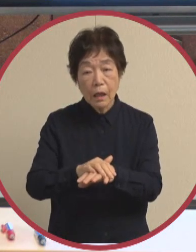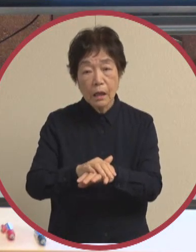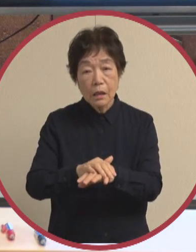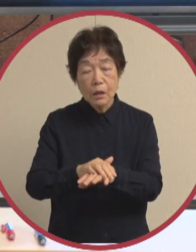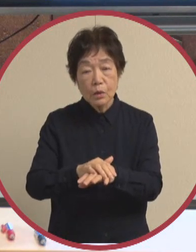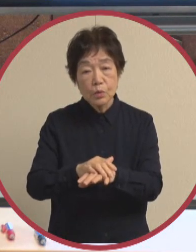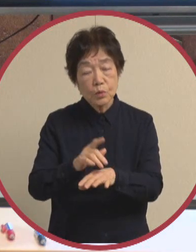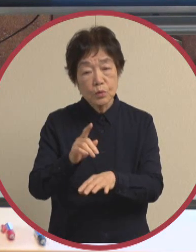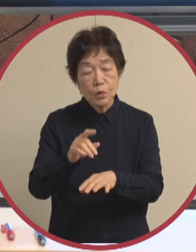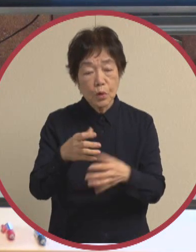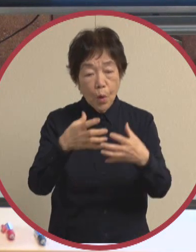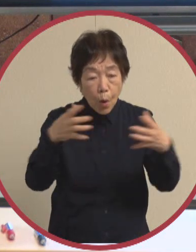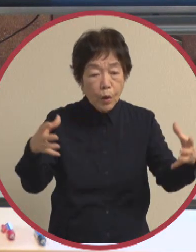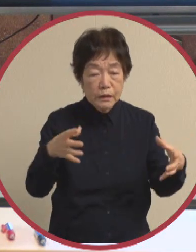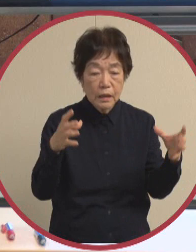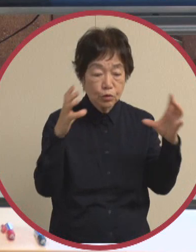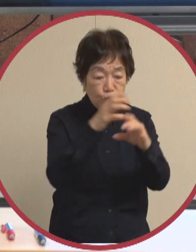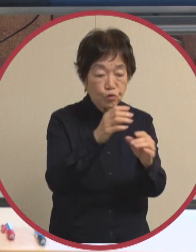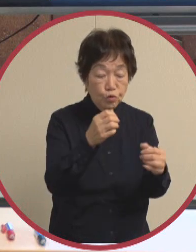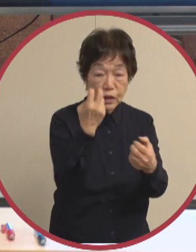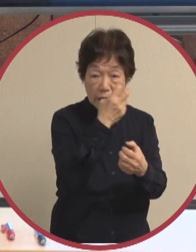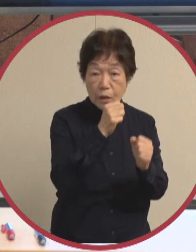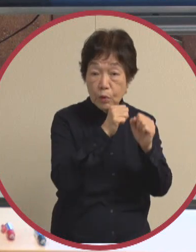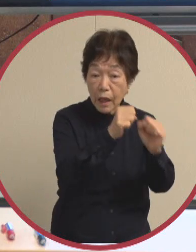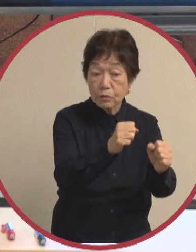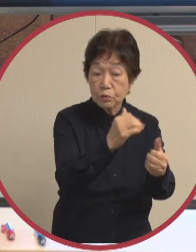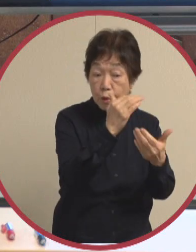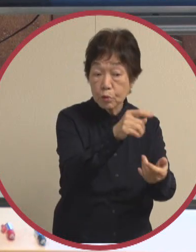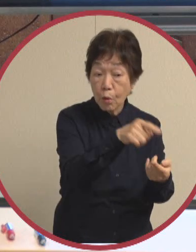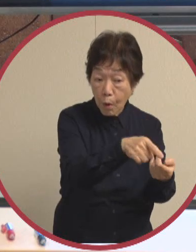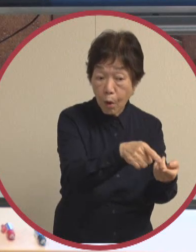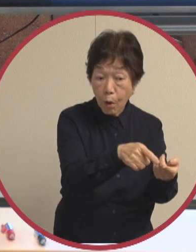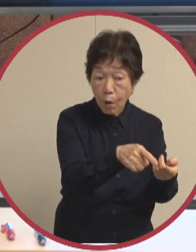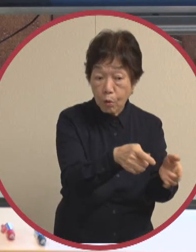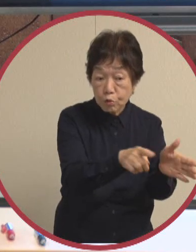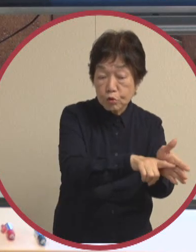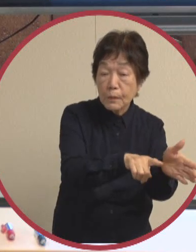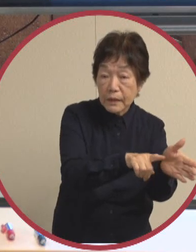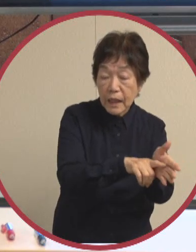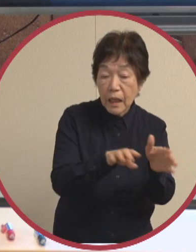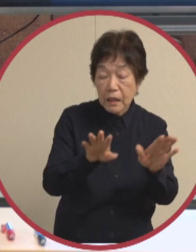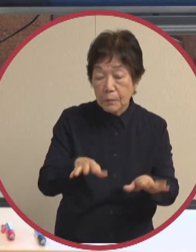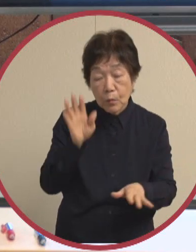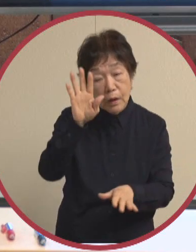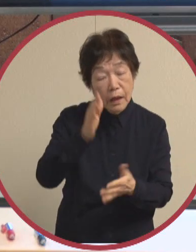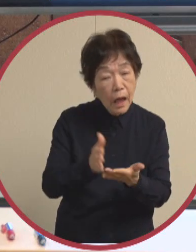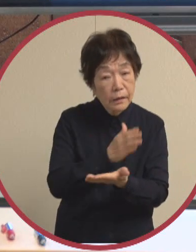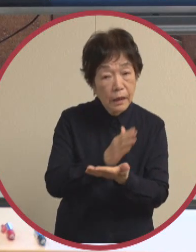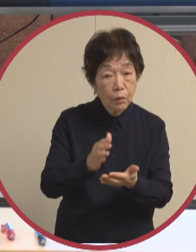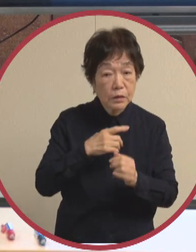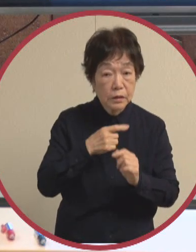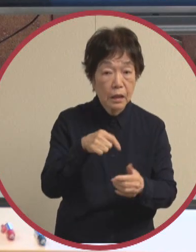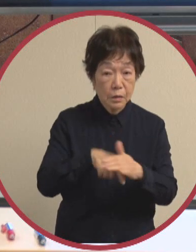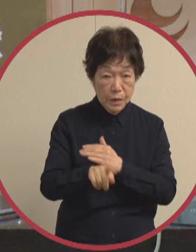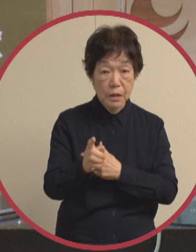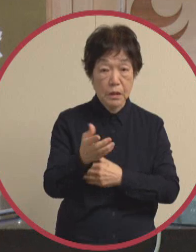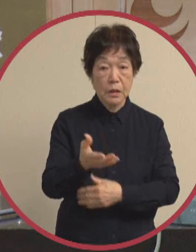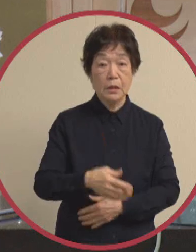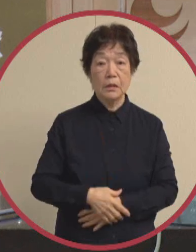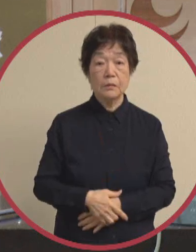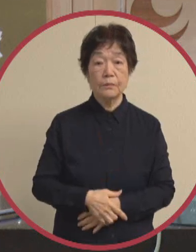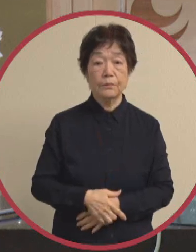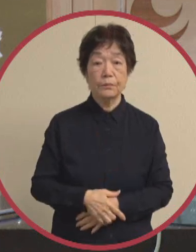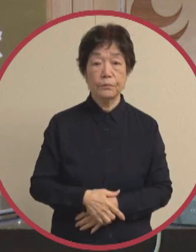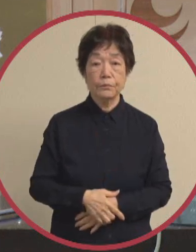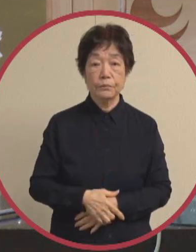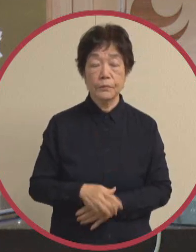、そのあの大規模な集中検査を実施することを見込んで今後判断状況を見ていきたいというふうなお考えなんでしょうか。 い